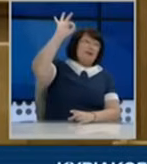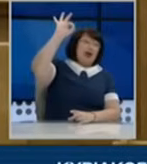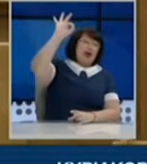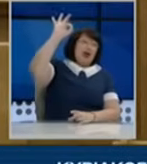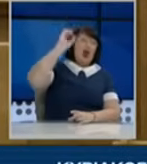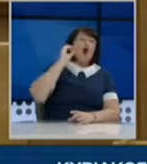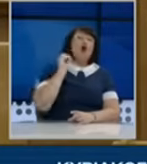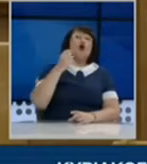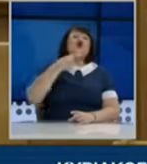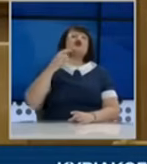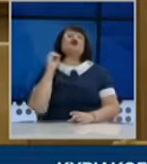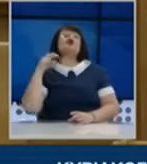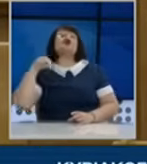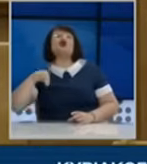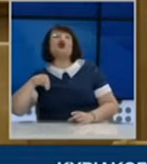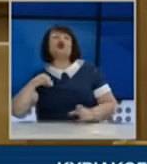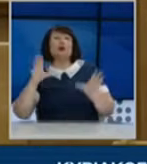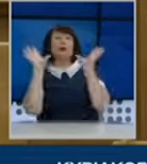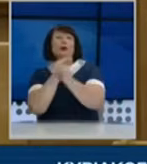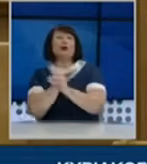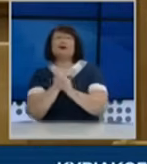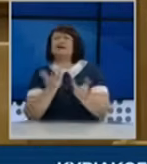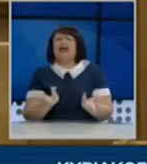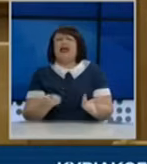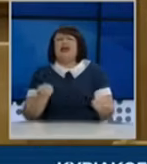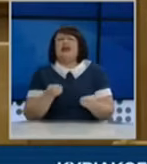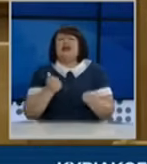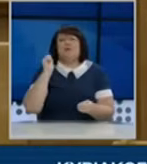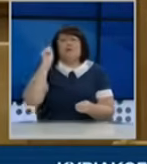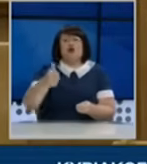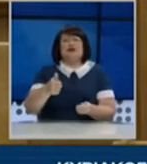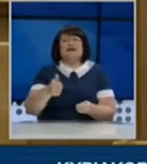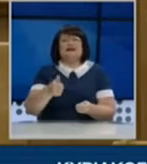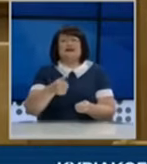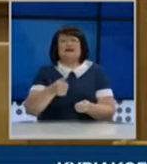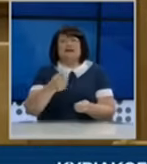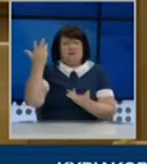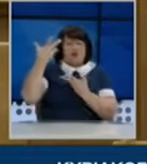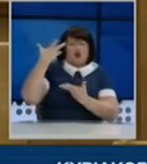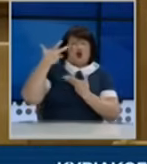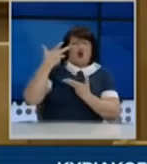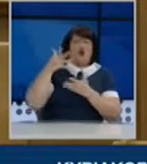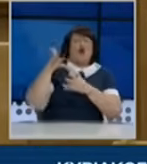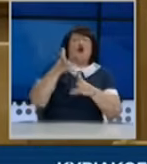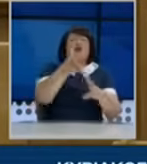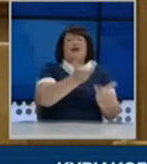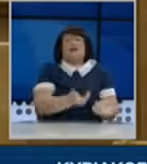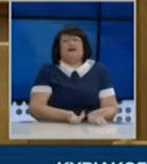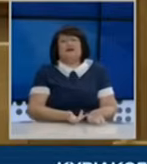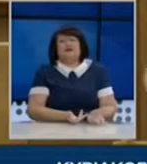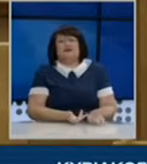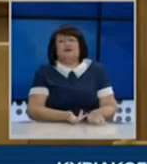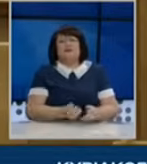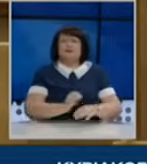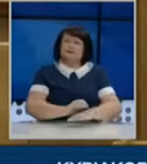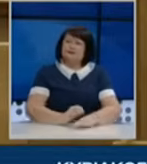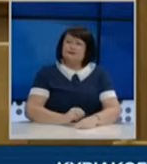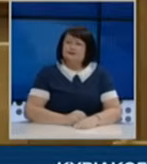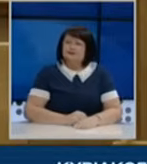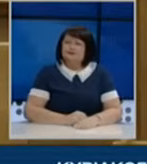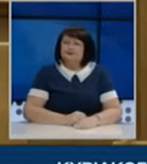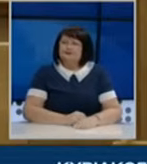μόνη της? Πώς έκλεισε η τρύπα στο όζον? Για πείτε μου, αυτό μας ταΐζετε χρόνια. Και αυτό ταΐζετε και τώρα. Και πάμε στα υπόλοιπα.